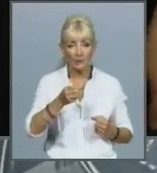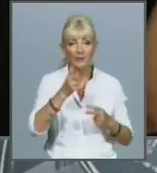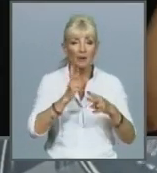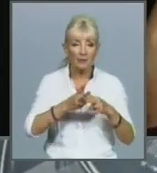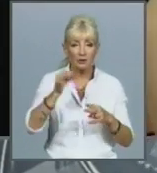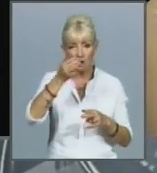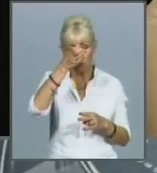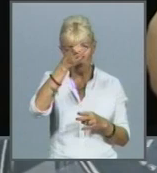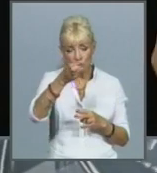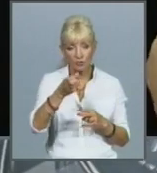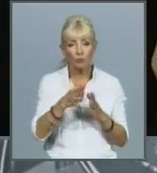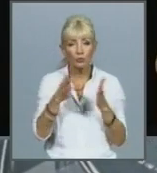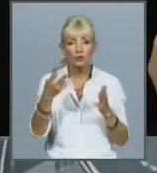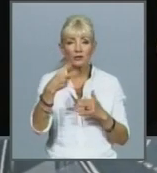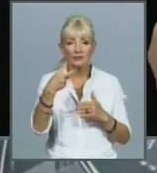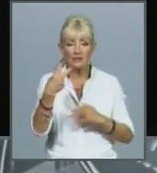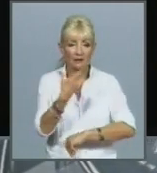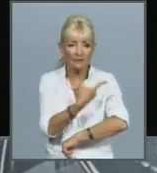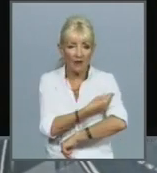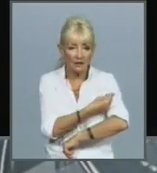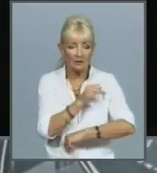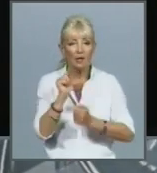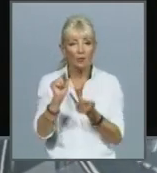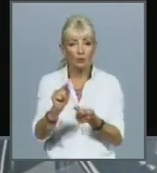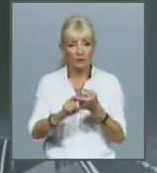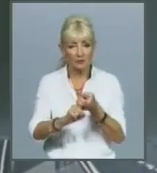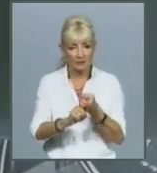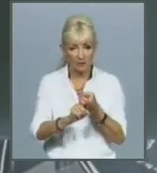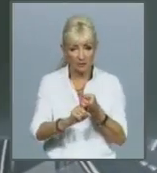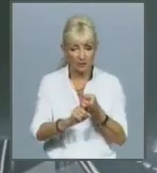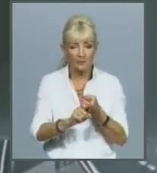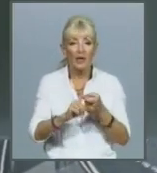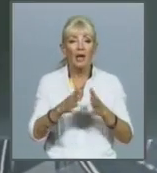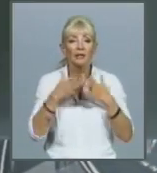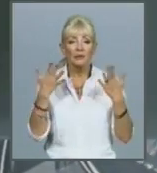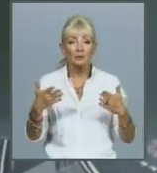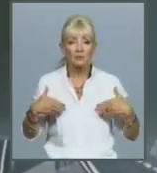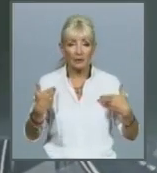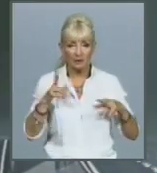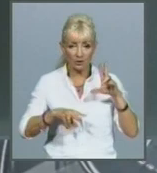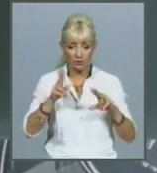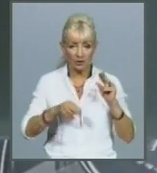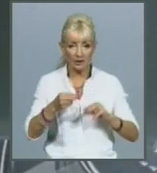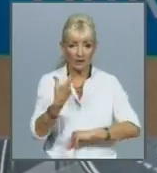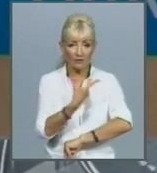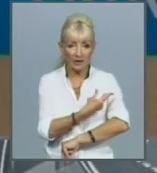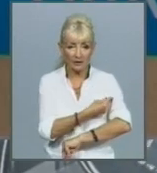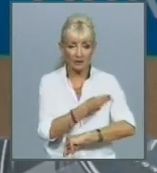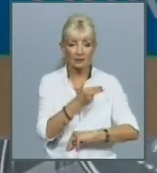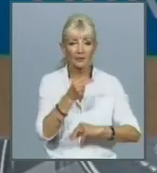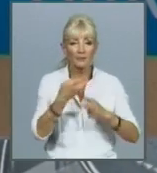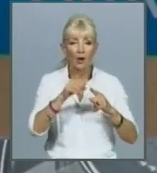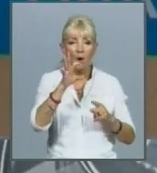проводять дослідження більше ніж 20 вакцин проти вірусу SARS-CoV-2. Найбільш ефективною вважають вакцину, розроблену